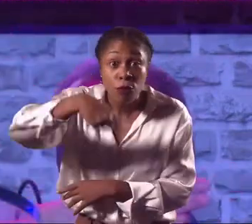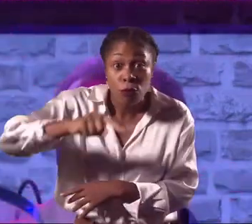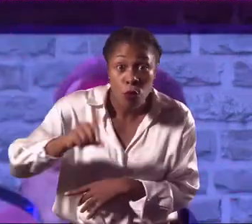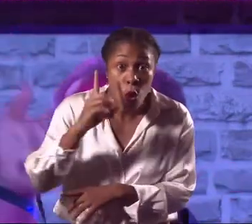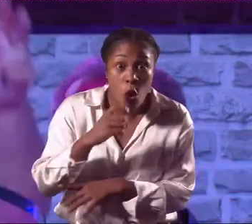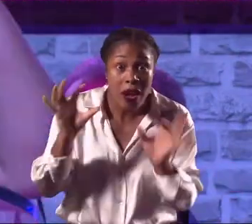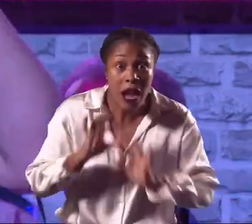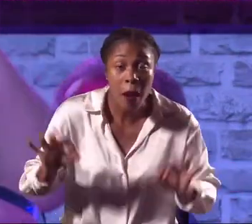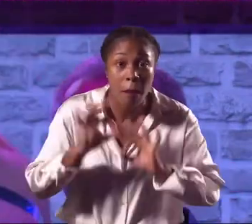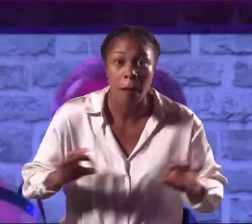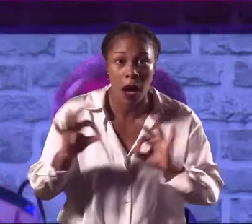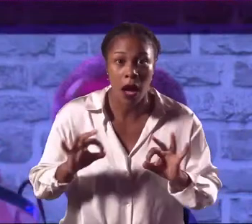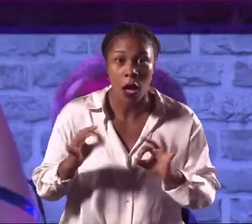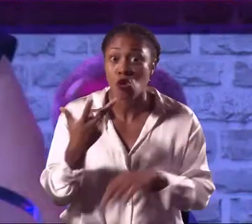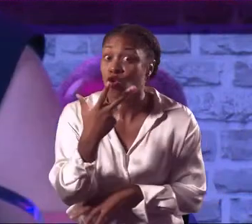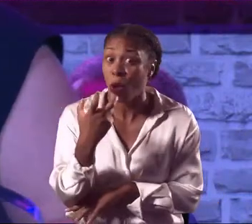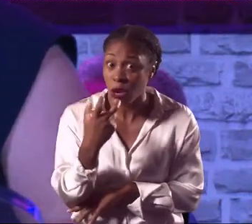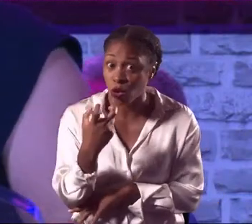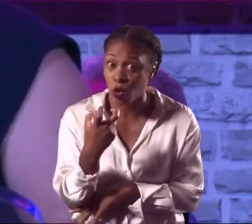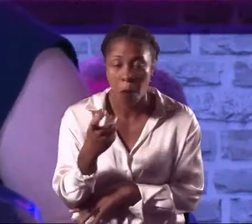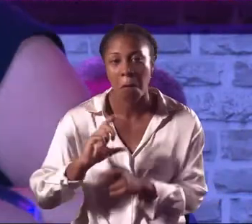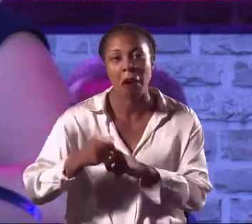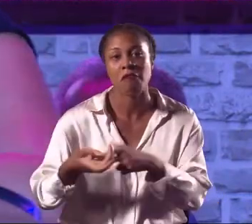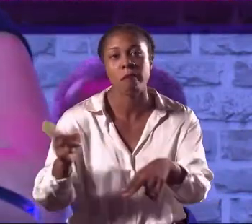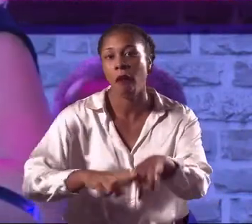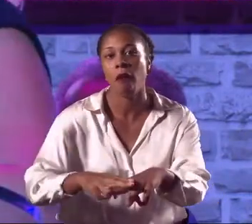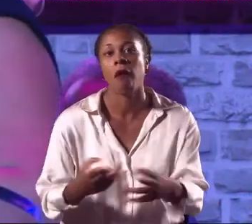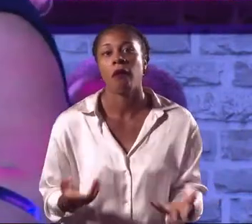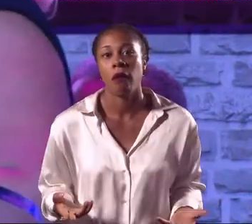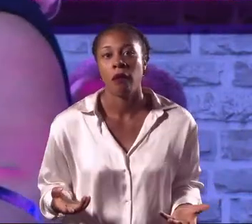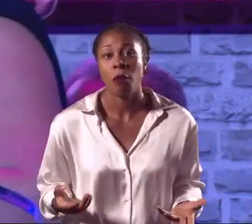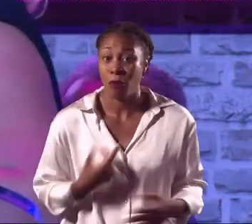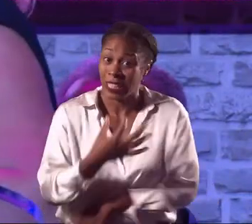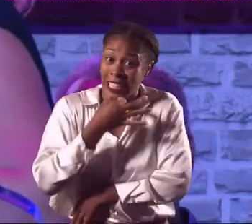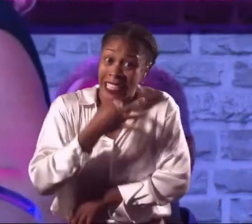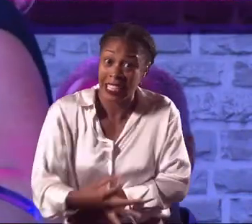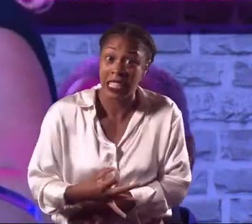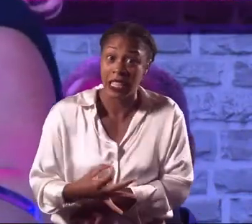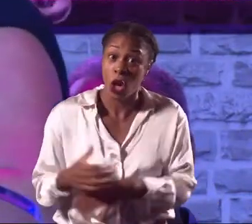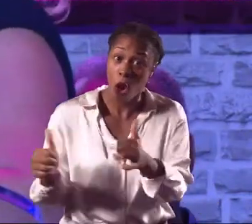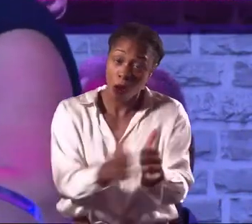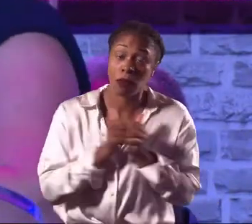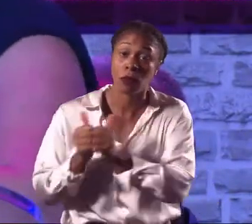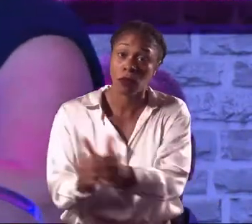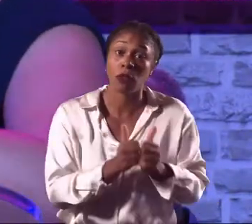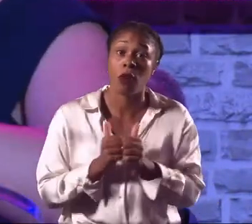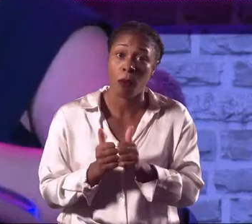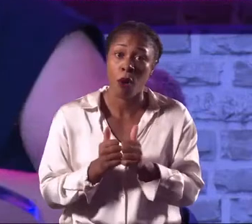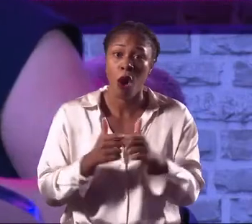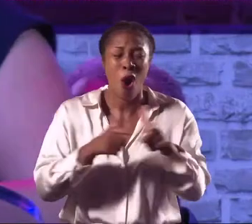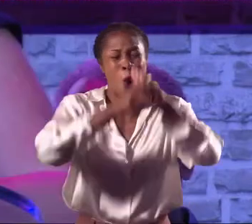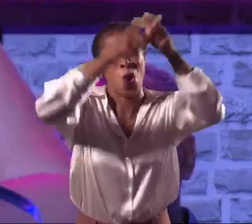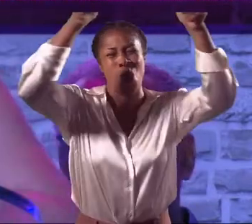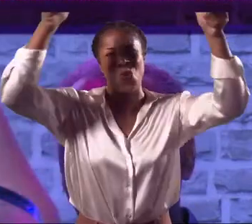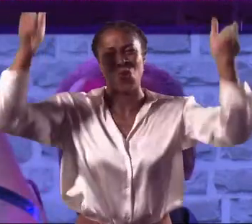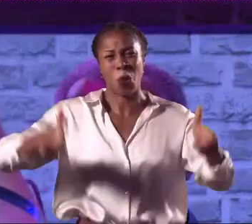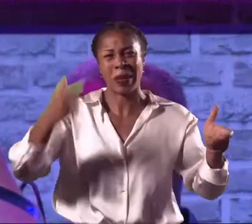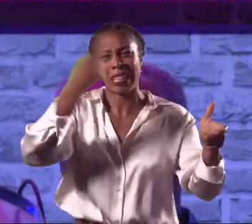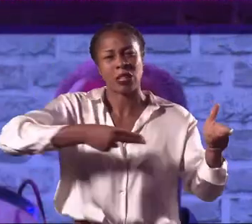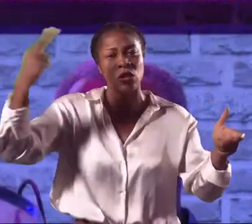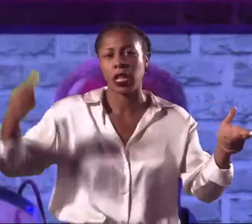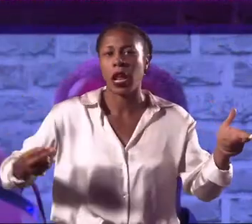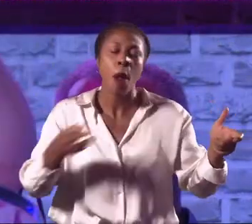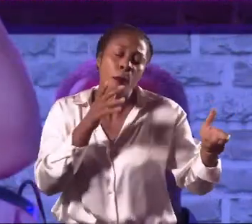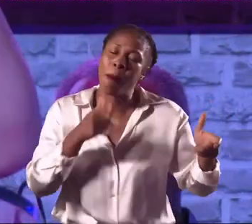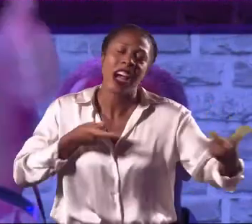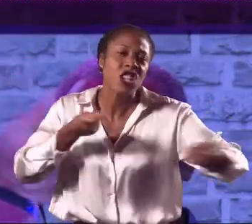soyez dans la société, 3 jours sans eau et vous êtes mort. Eh bien, je le dis avec nous, les multinationales n'auront pas le droit de